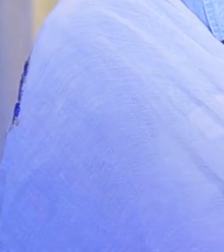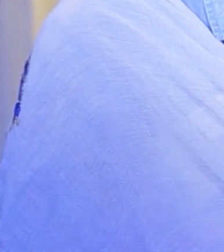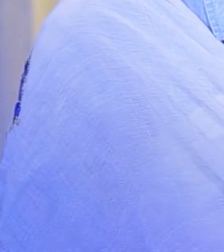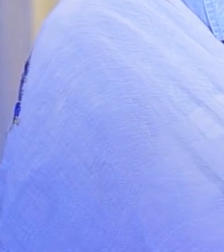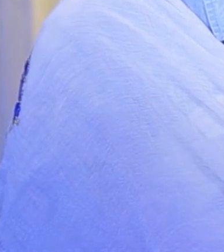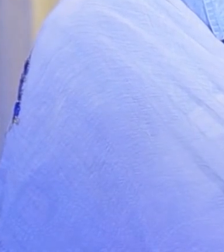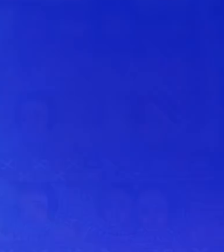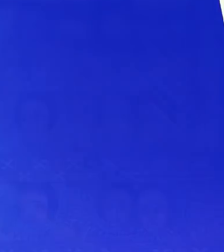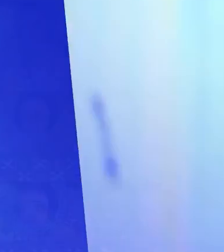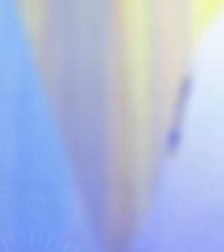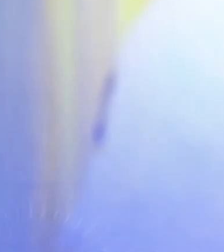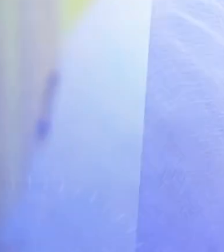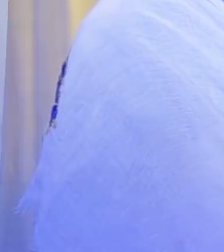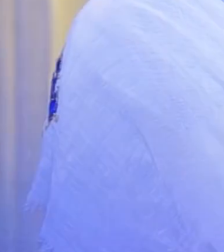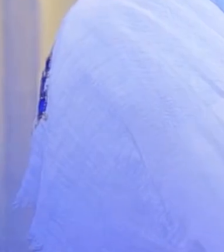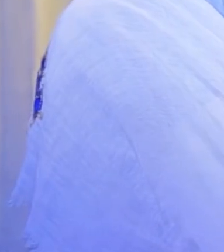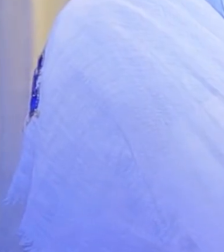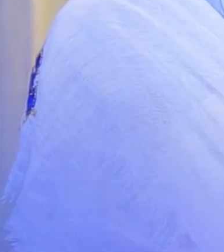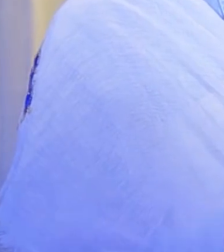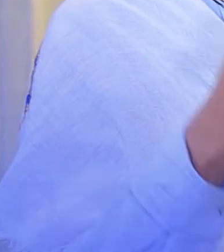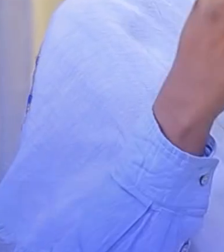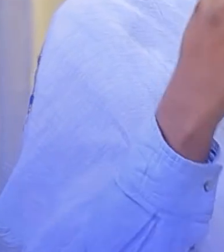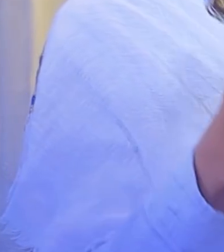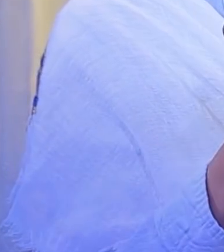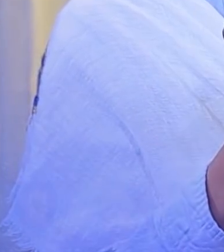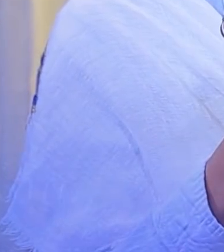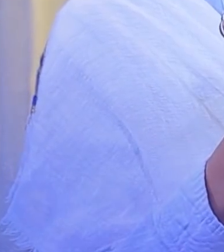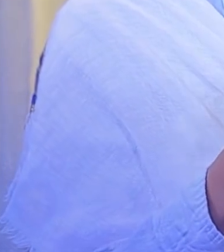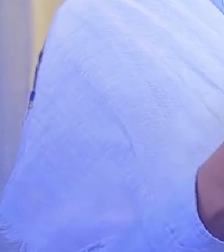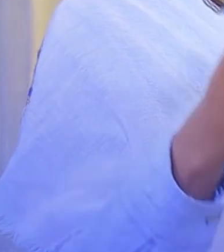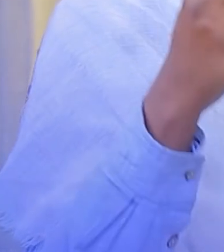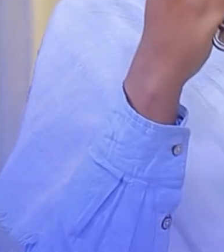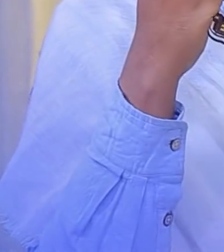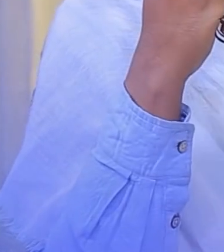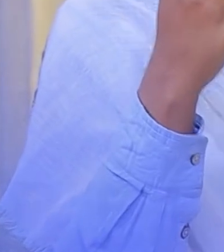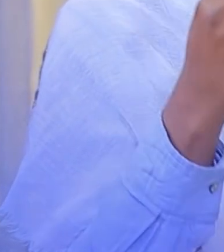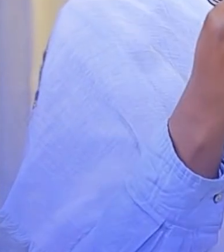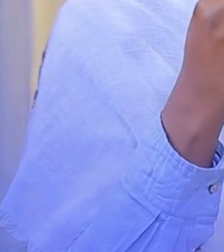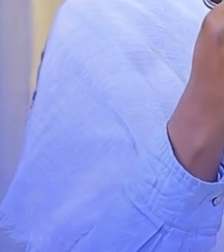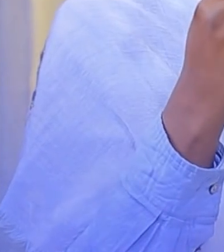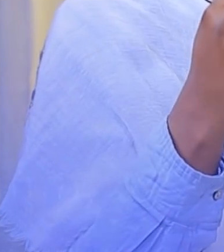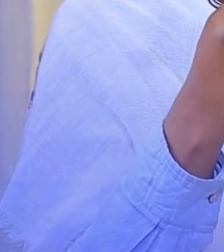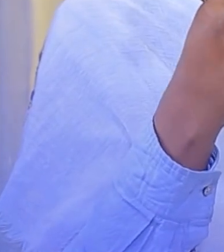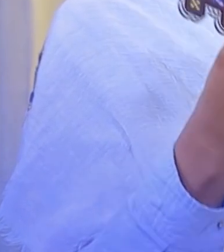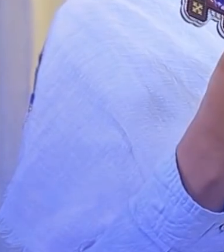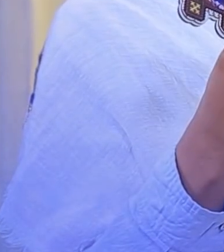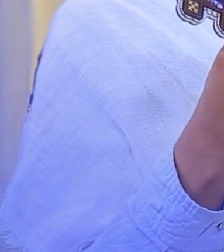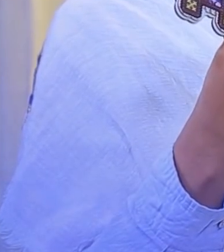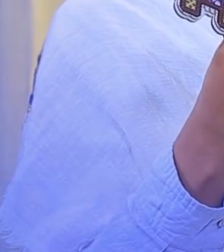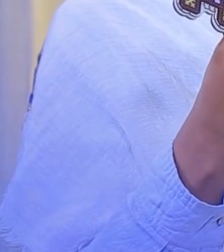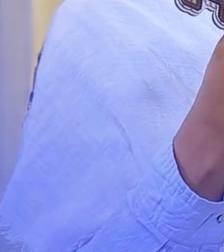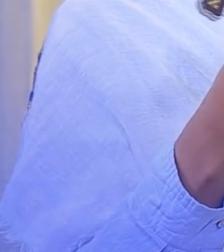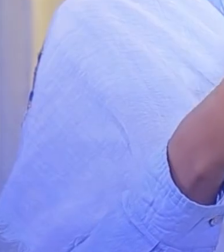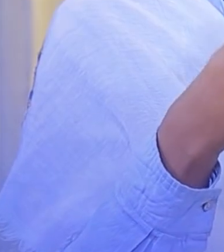ጊዜ መታመን ያስፈልጋል፣ በችግሩም ጊዜ ማለት ነው። ያ አጋንንትን የካድንበት እግዚአብሔርን ፈጣሪ መጋቢ ብለን